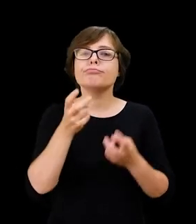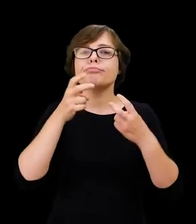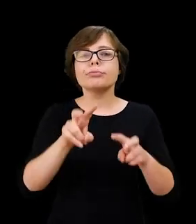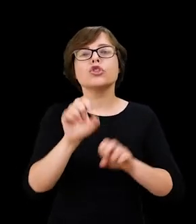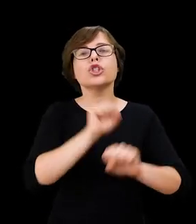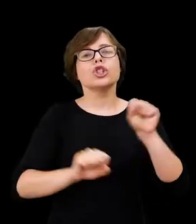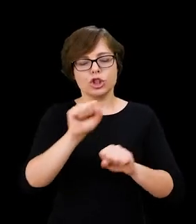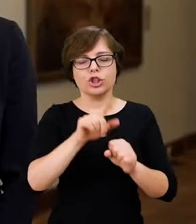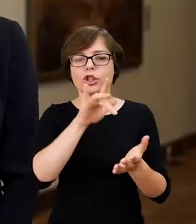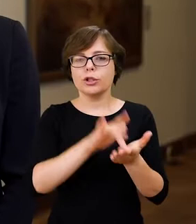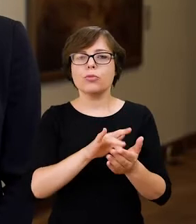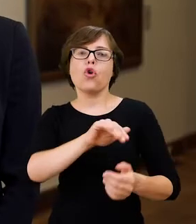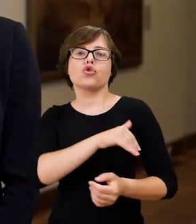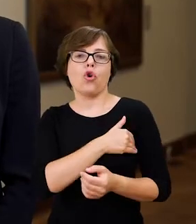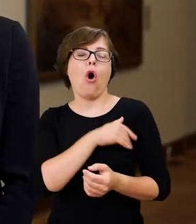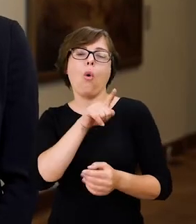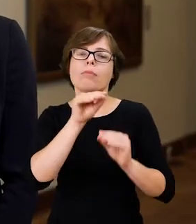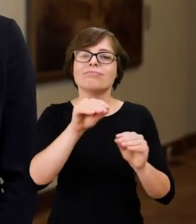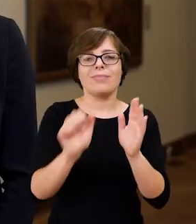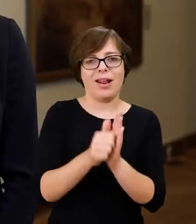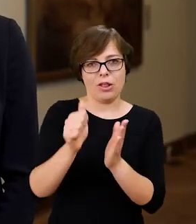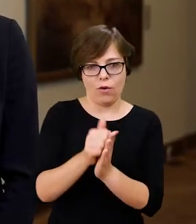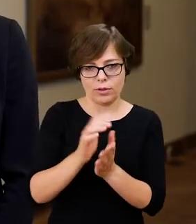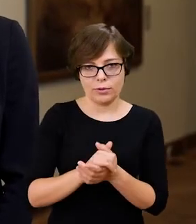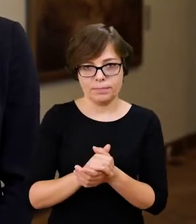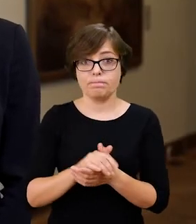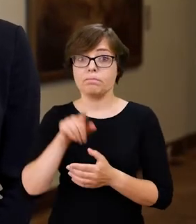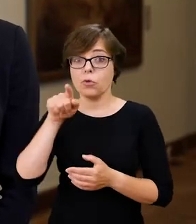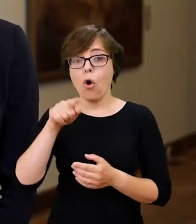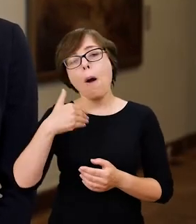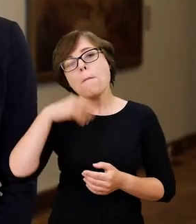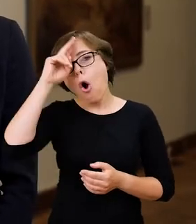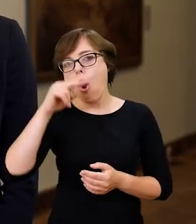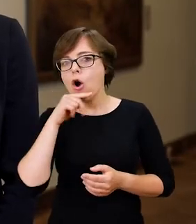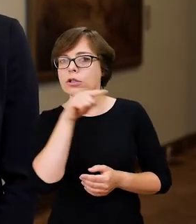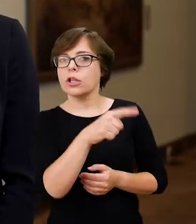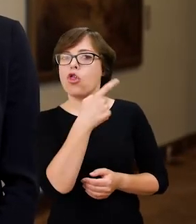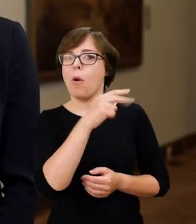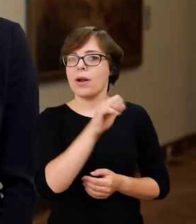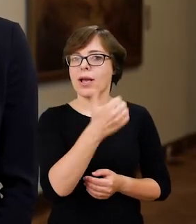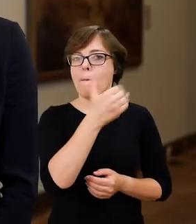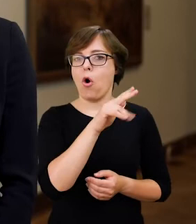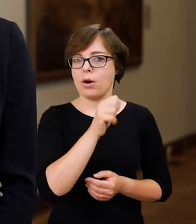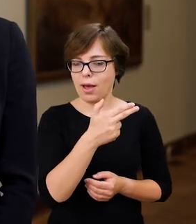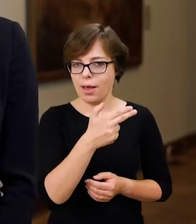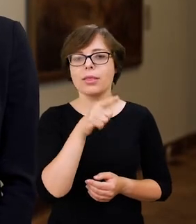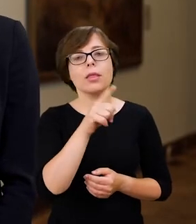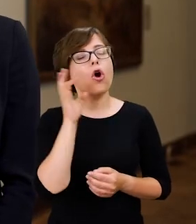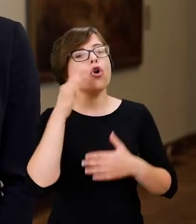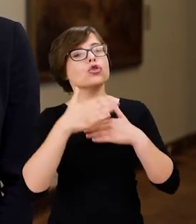szkoły rytowniczej. Volpato był ojcem Domeniki Morgan, żony Rafaela